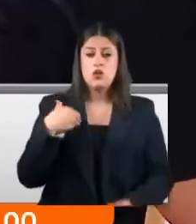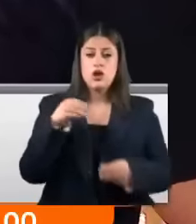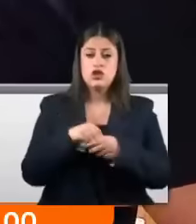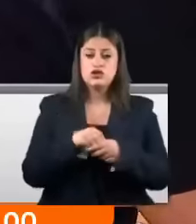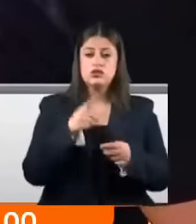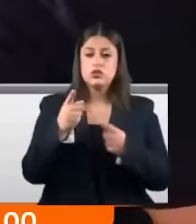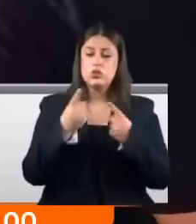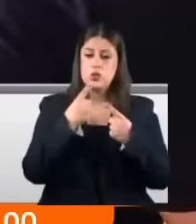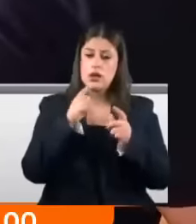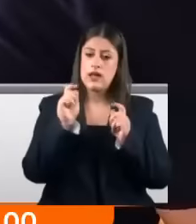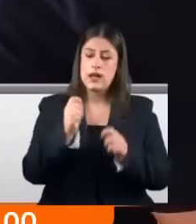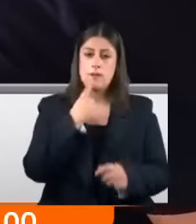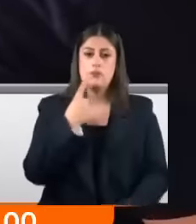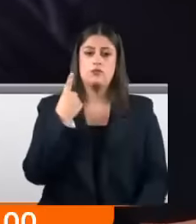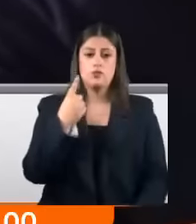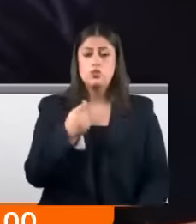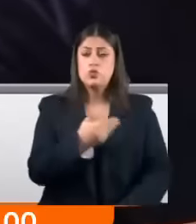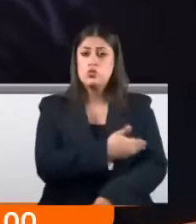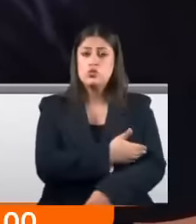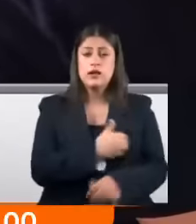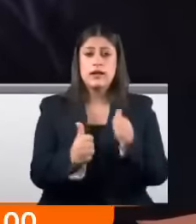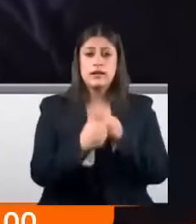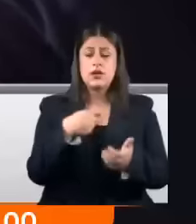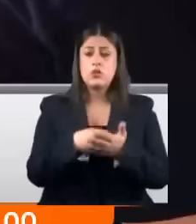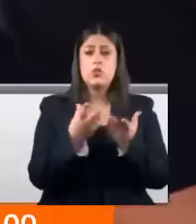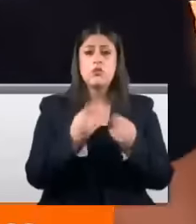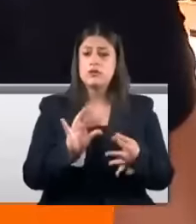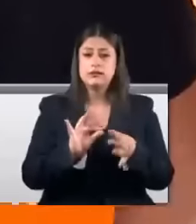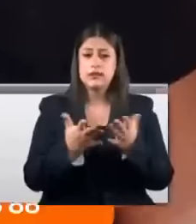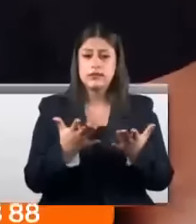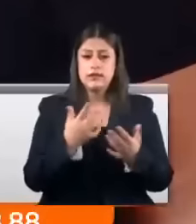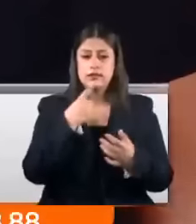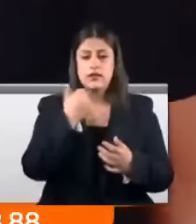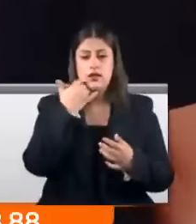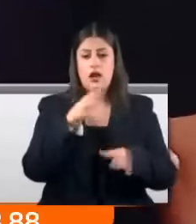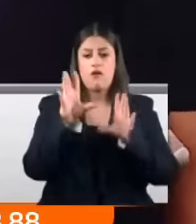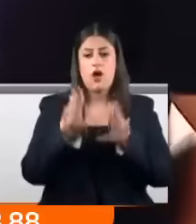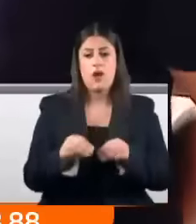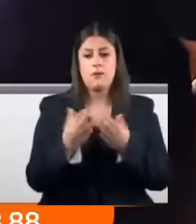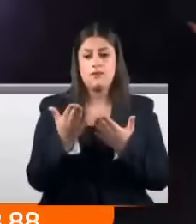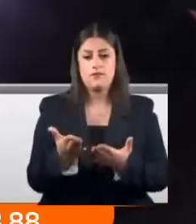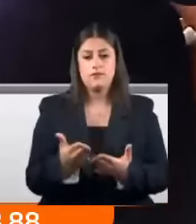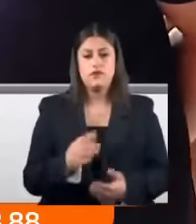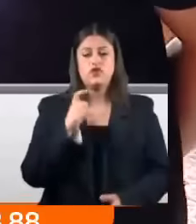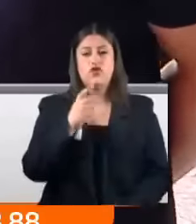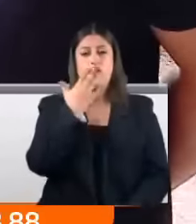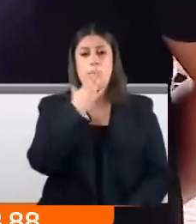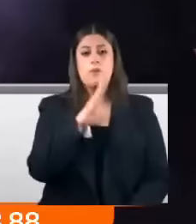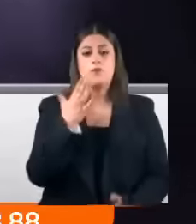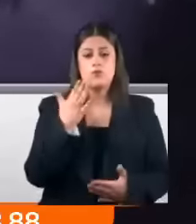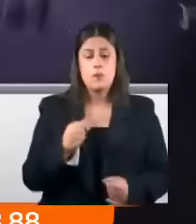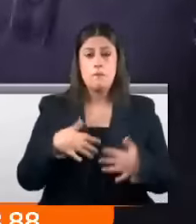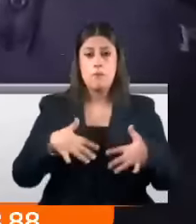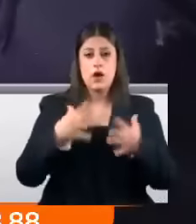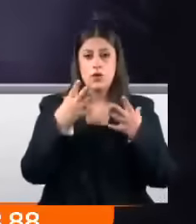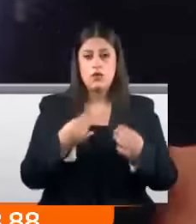onunla görüşürüz zaten. Ben numaranızı iletiyorum. Ücret iadesi neden yapmadınız acaba? Evet, gördüğünüz gibi cevap vermekten kaçındı. Panik